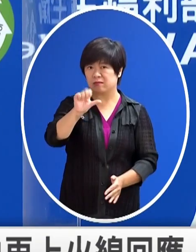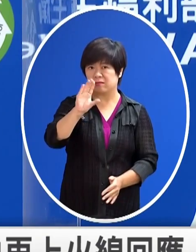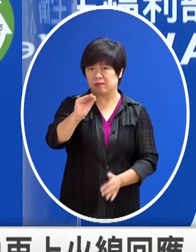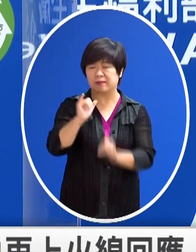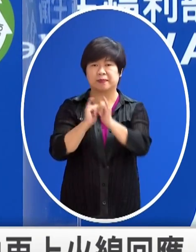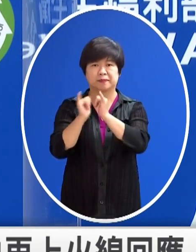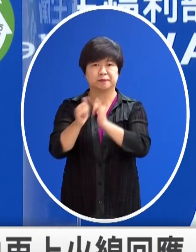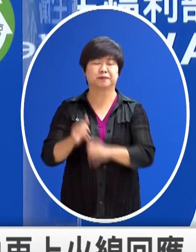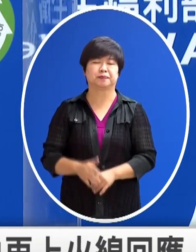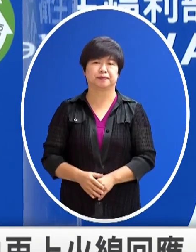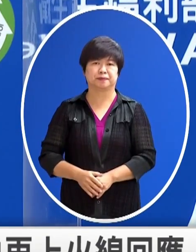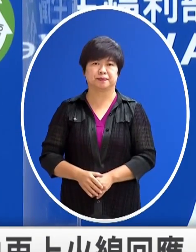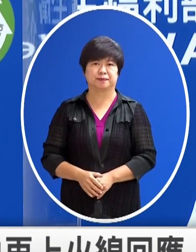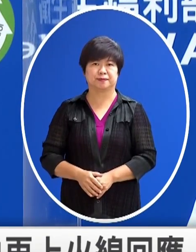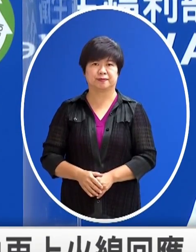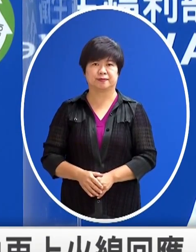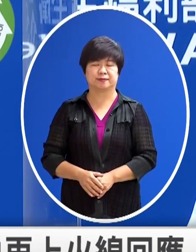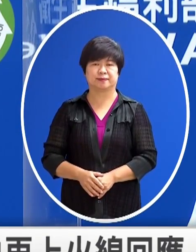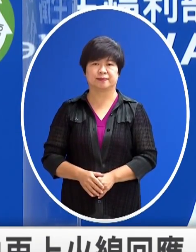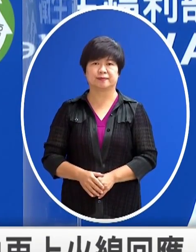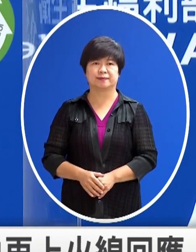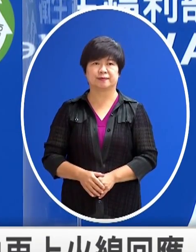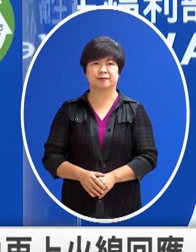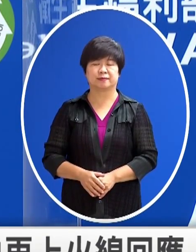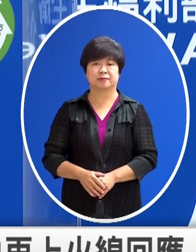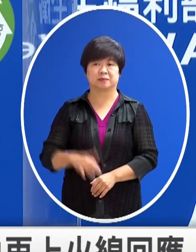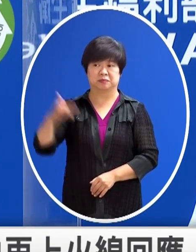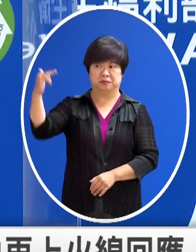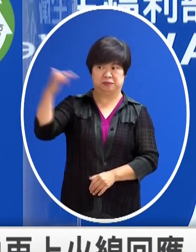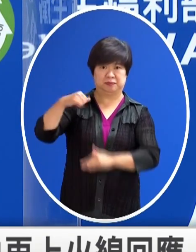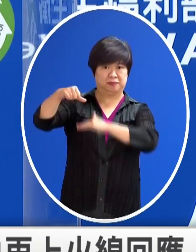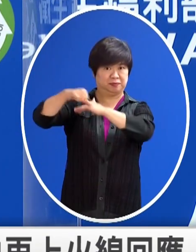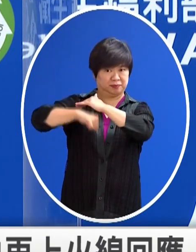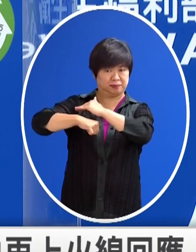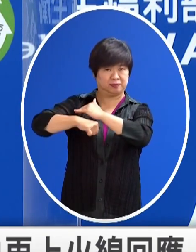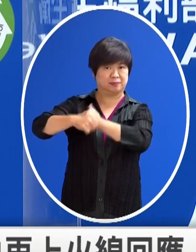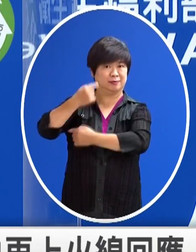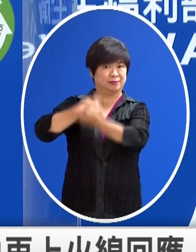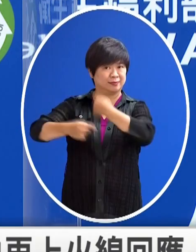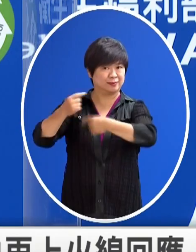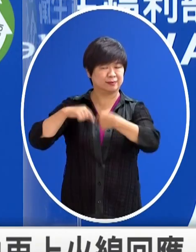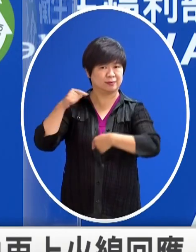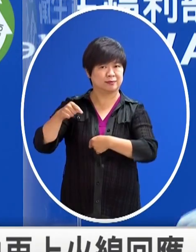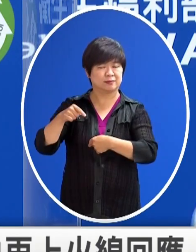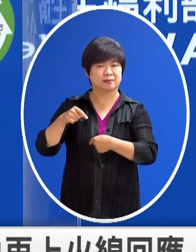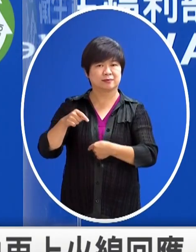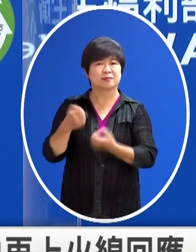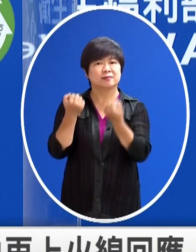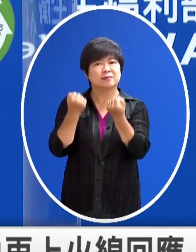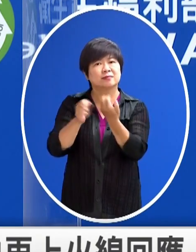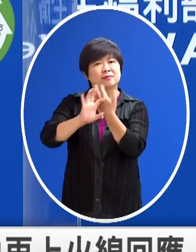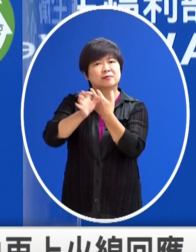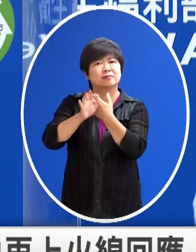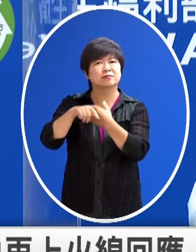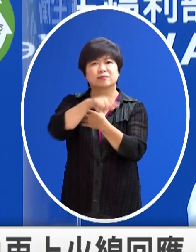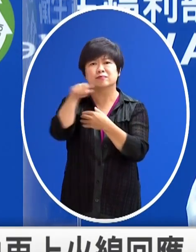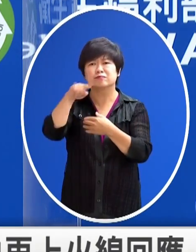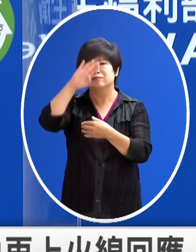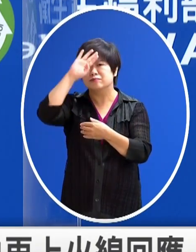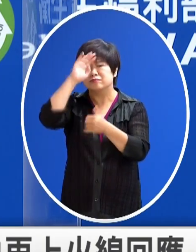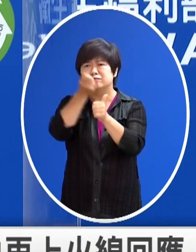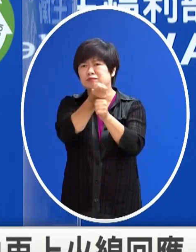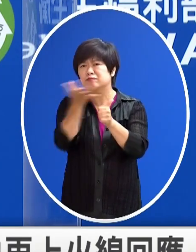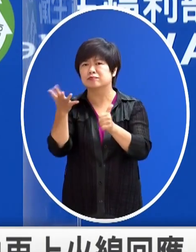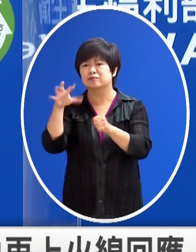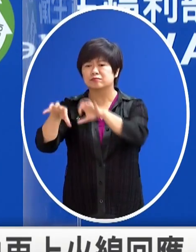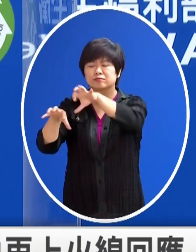筛这250,000人。那我们来看看说入境的人大概就是要看看在国外的一个盛行率怎么